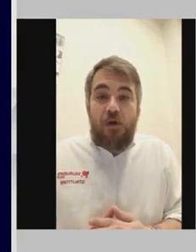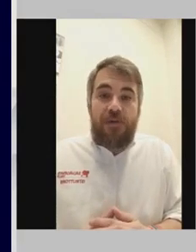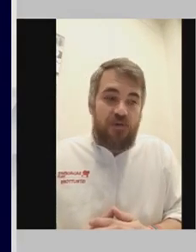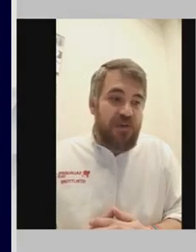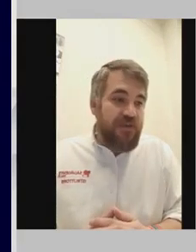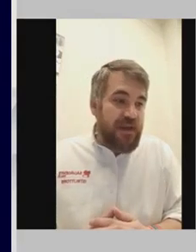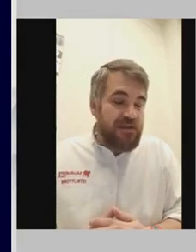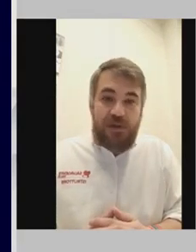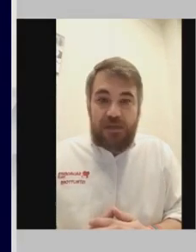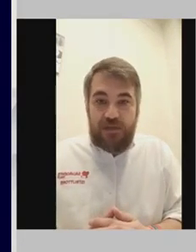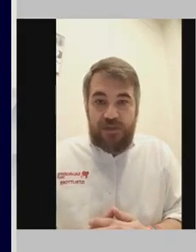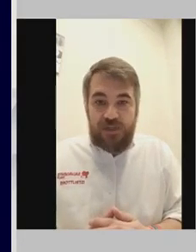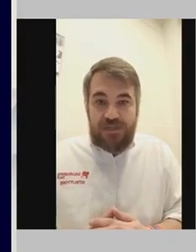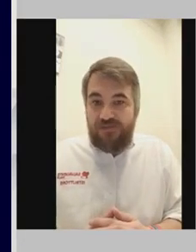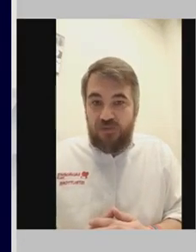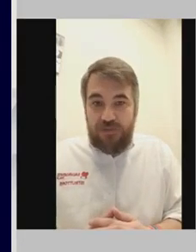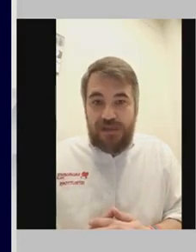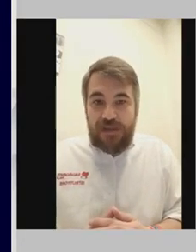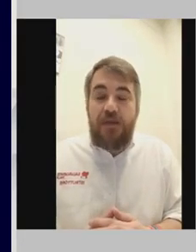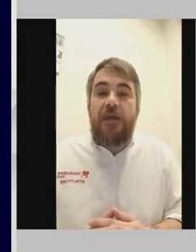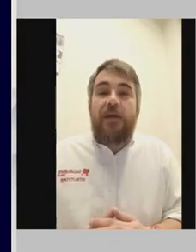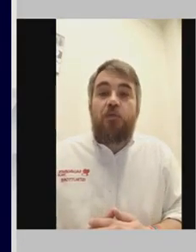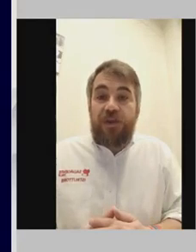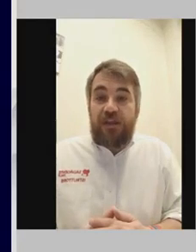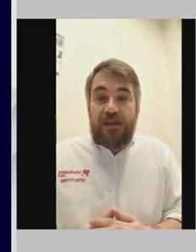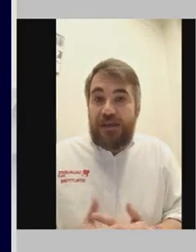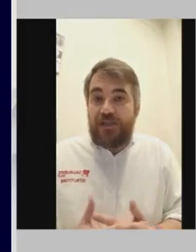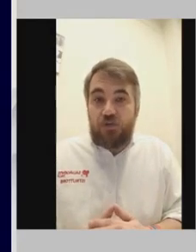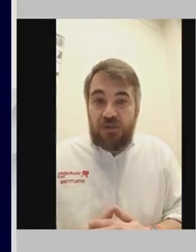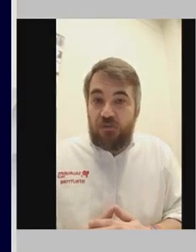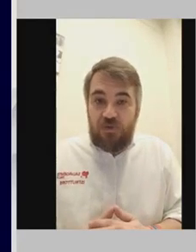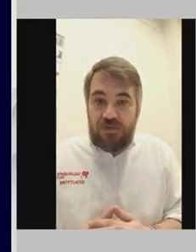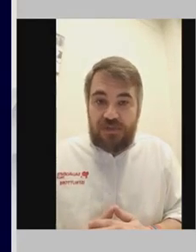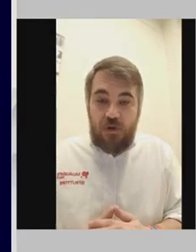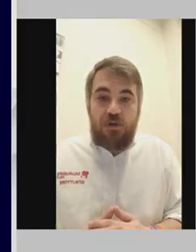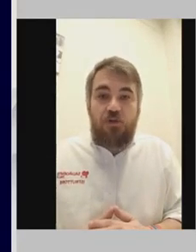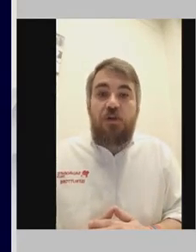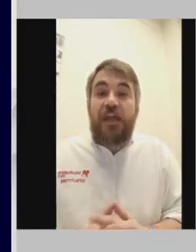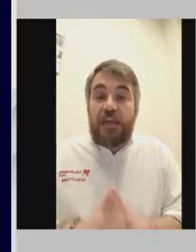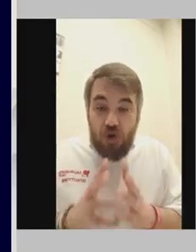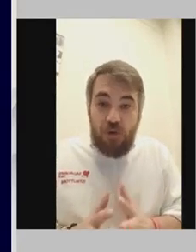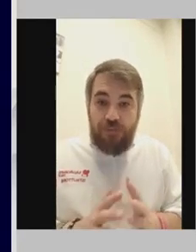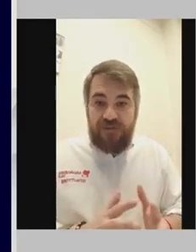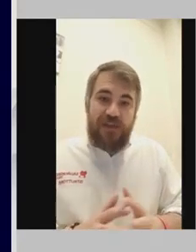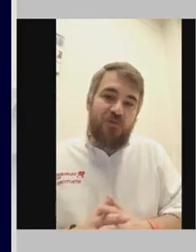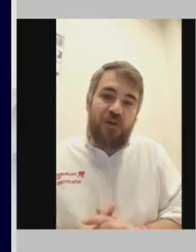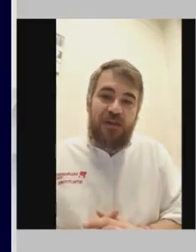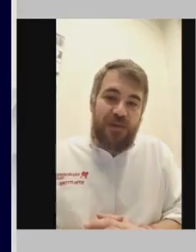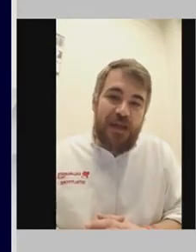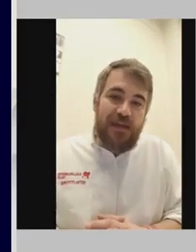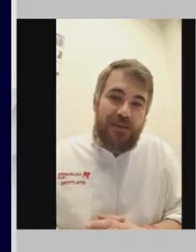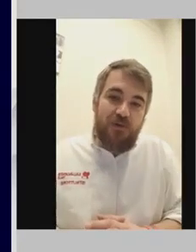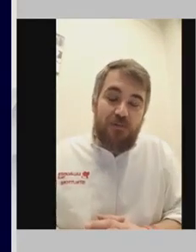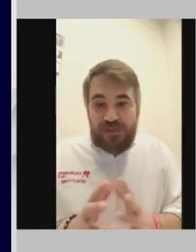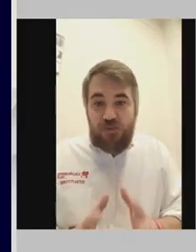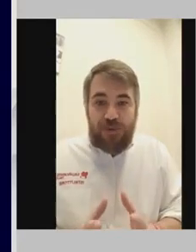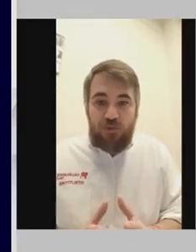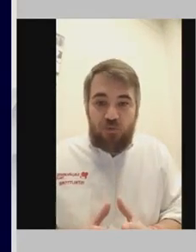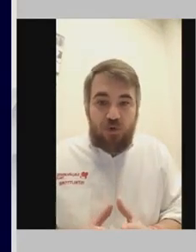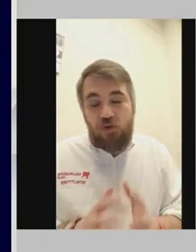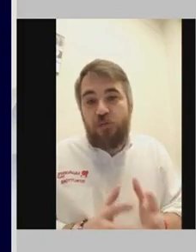ha l'obbligo di avere la squadra di emergenza formata, quindi legge 8108, che non prevede nulla di pediatrico,